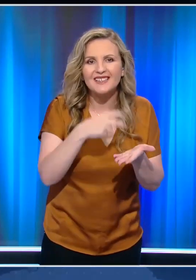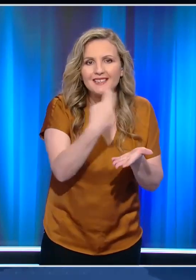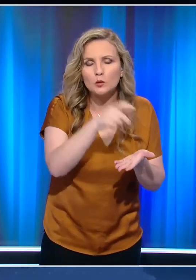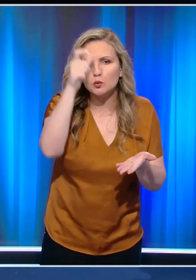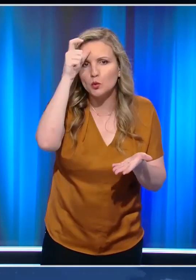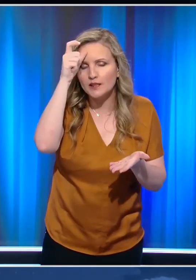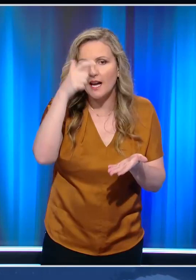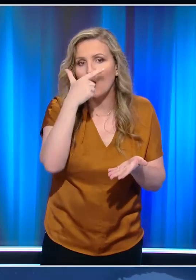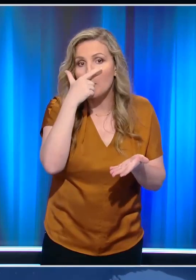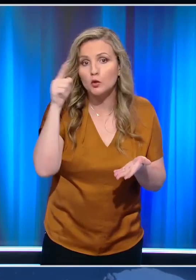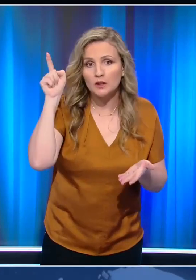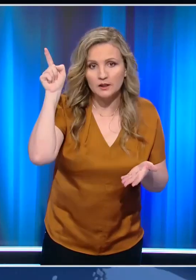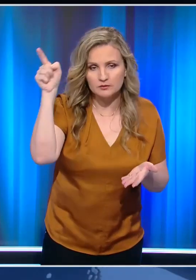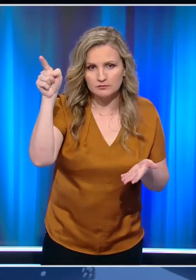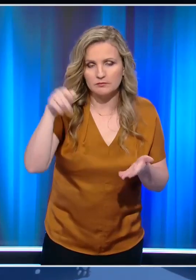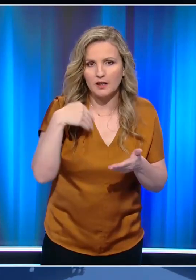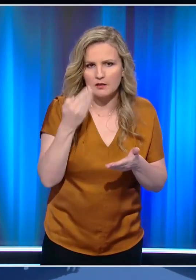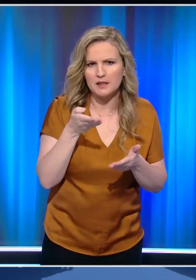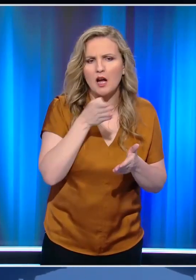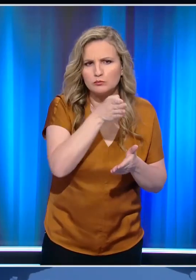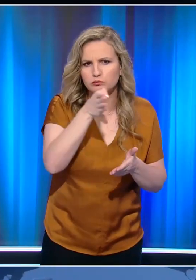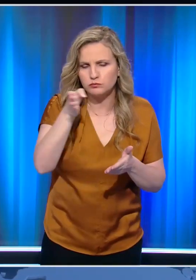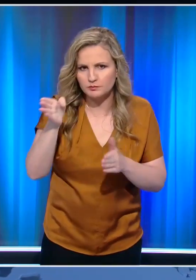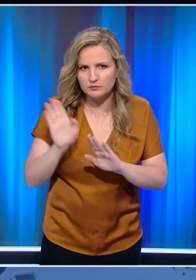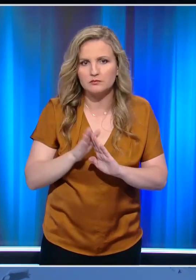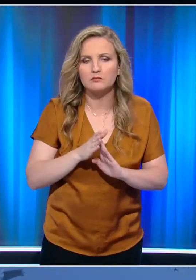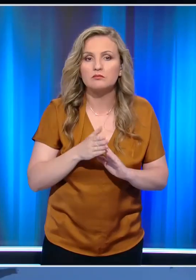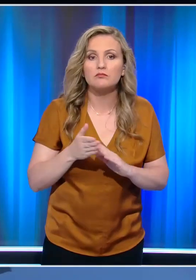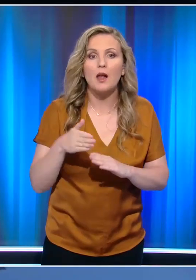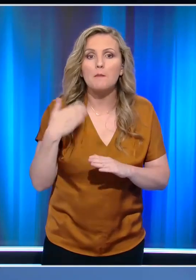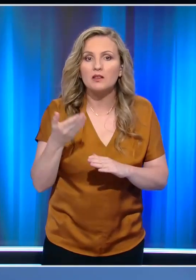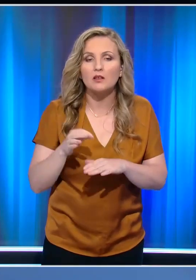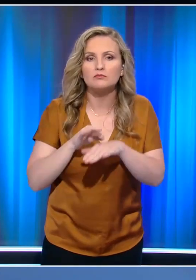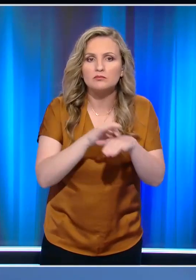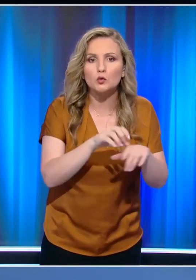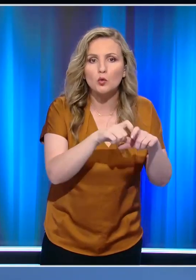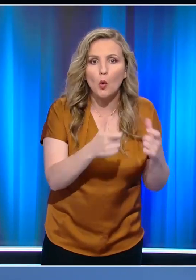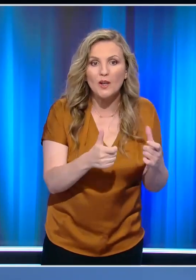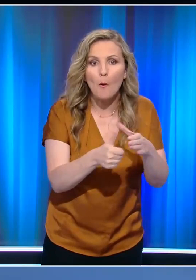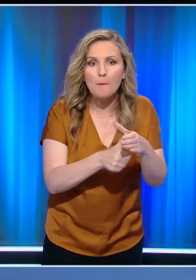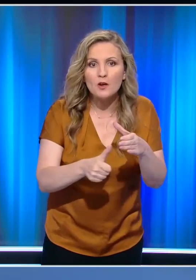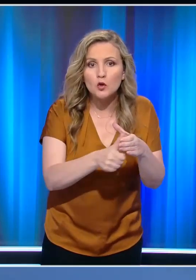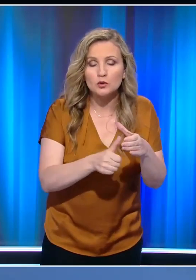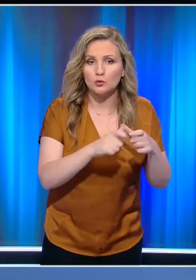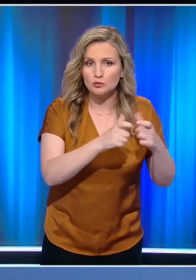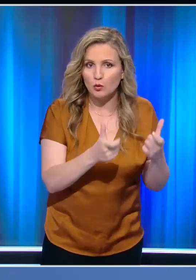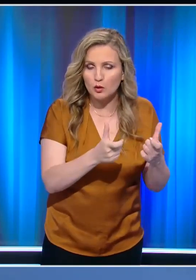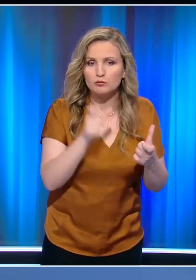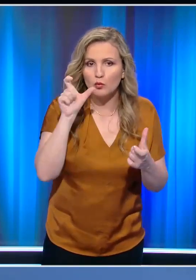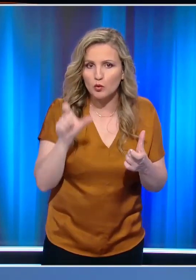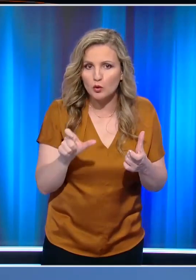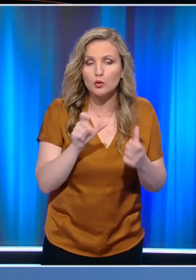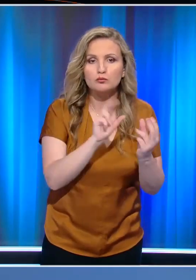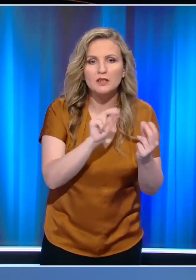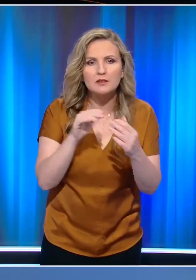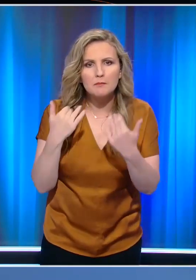εδώ στην Κομωτινή. Στη συνέχεια είχαμε την μετάβασή του στο μειονοτικό σχολείο όπου είχε την ευκαιρία να συνομιλήσει